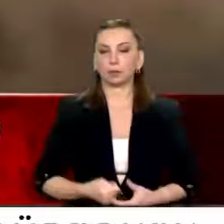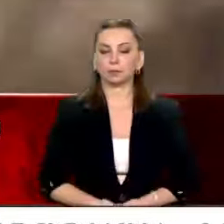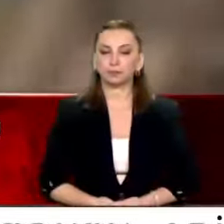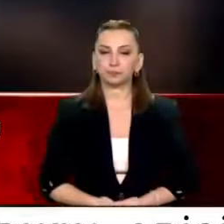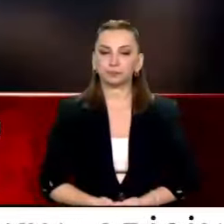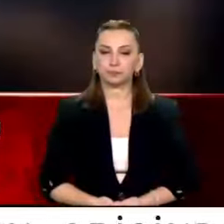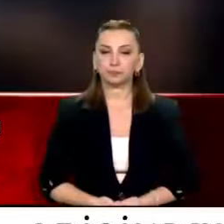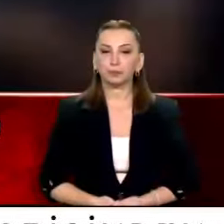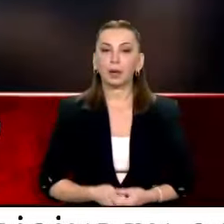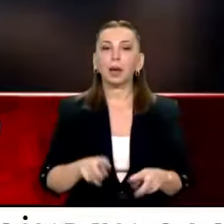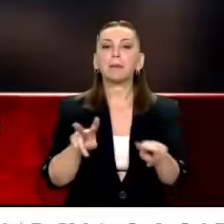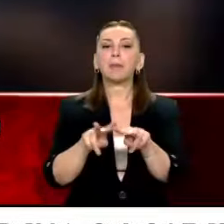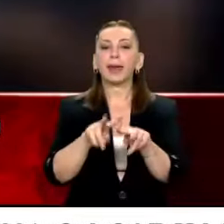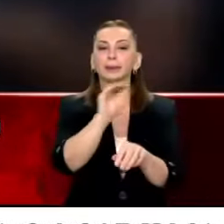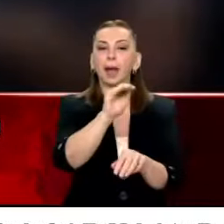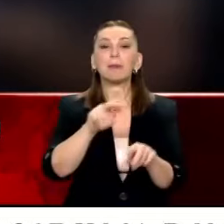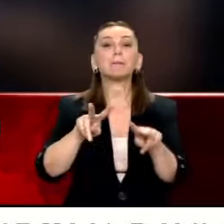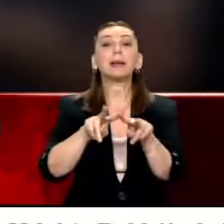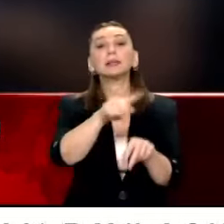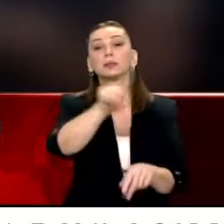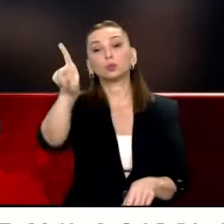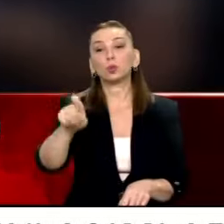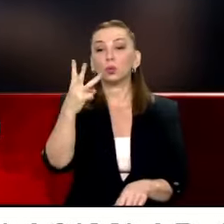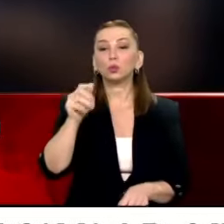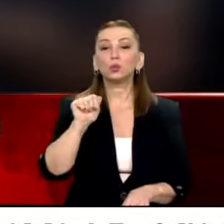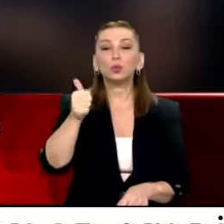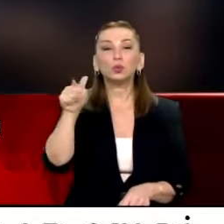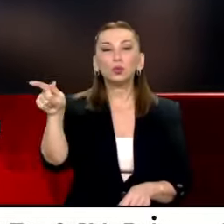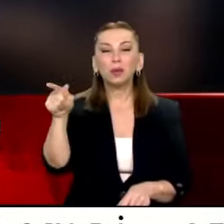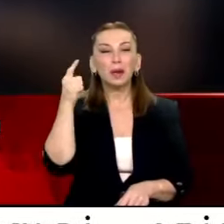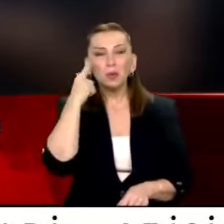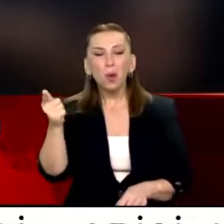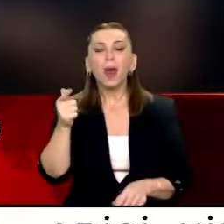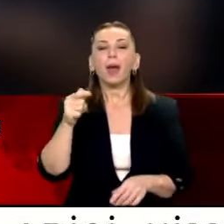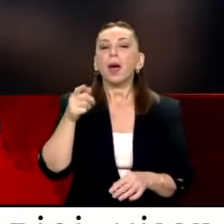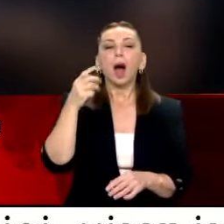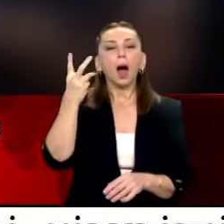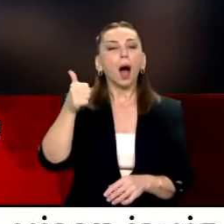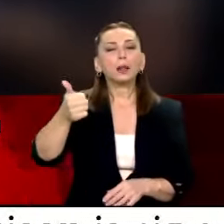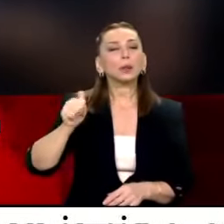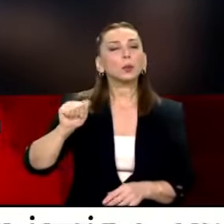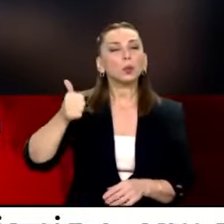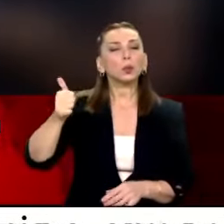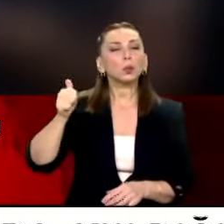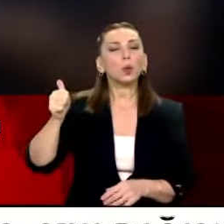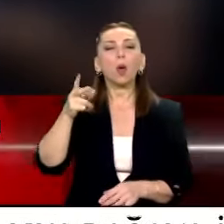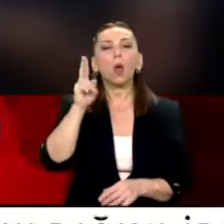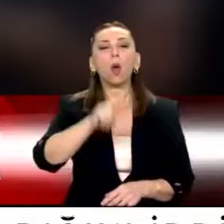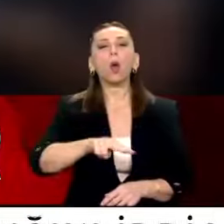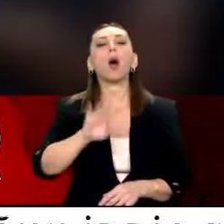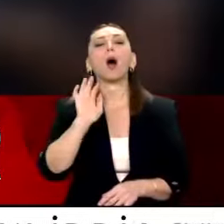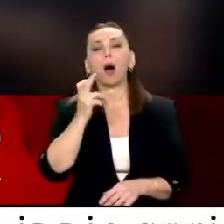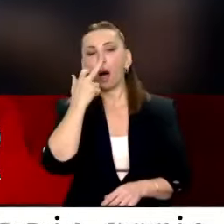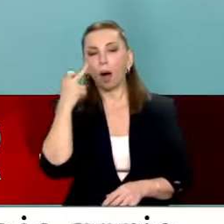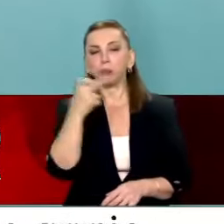90.000 Mehtap Melis'e sorar mısın 3 gün yaşayan çocuğu 6 gün gösterirken ne düşünmüş Ayrıca ex